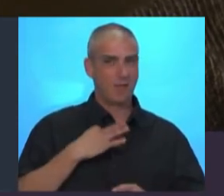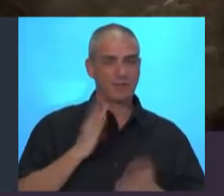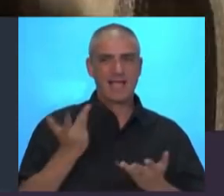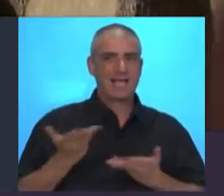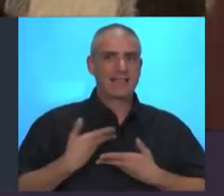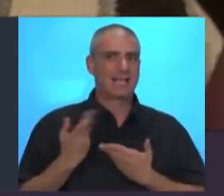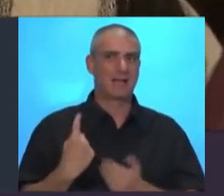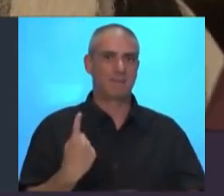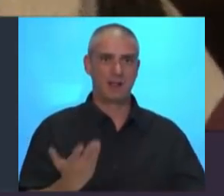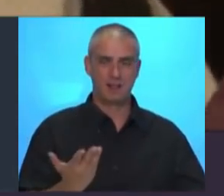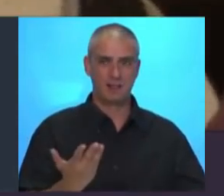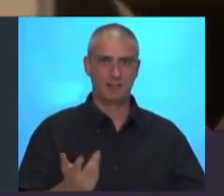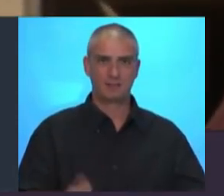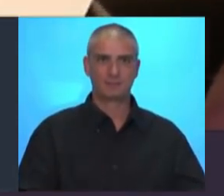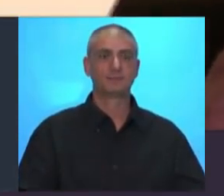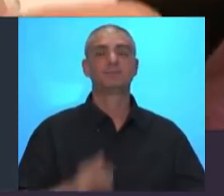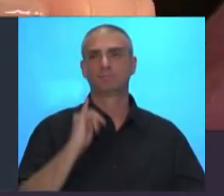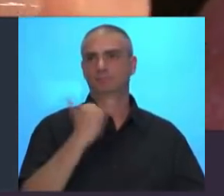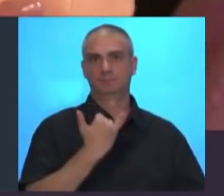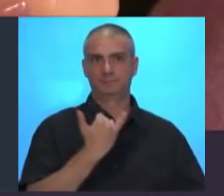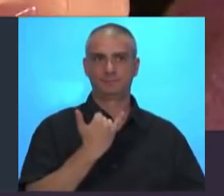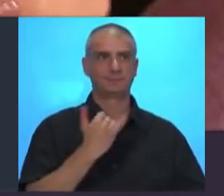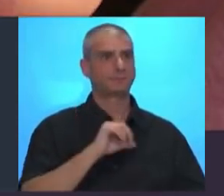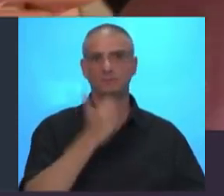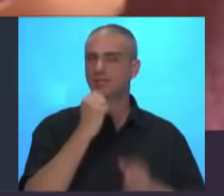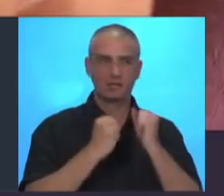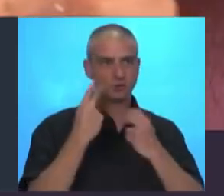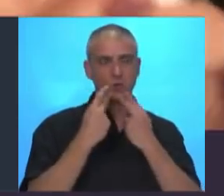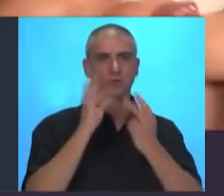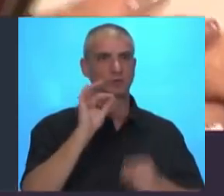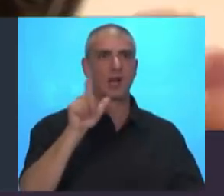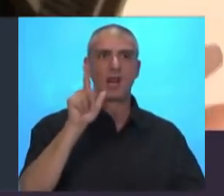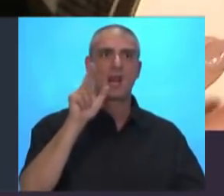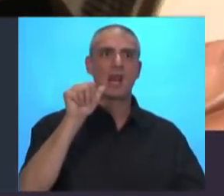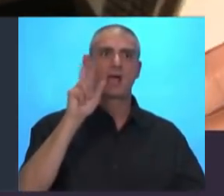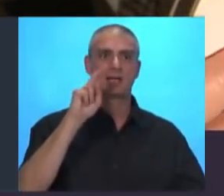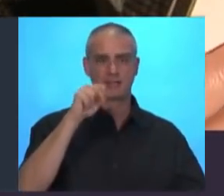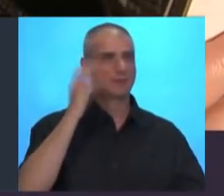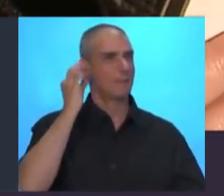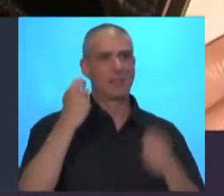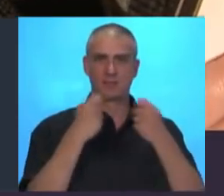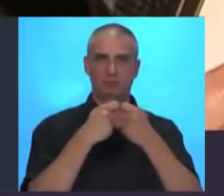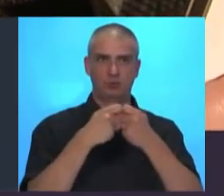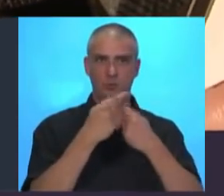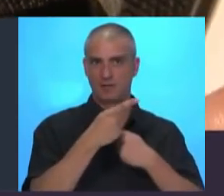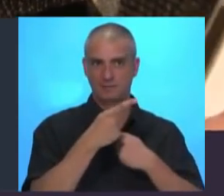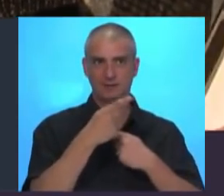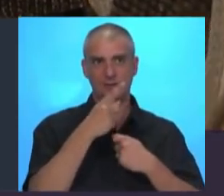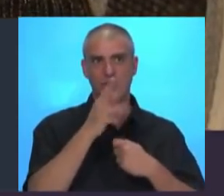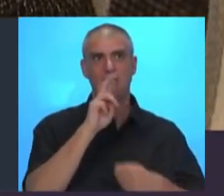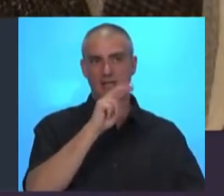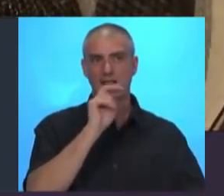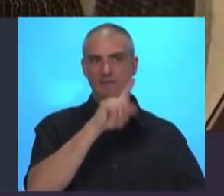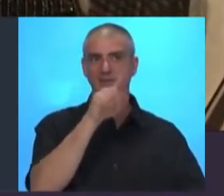זה. ואכן, הכי קשה הייתה תגובתה של לרן בתם המשותפת של רינאל